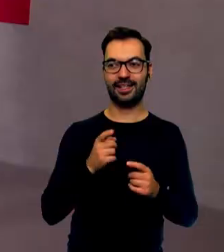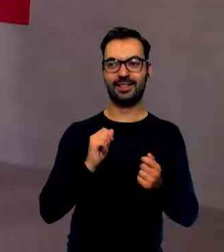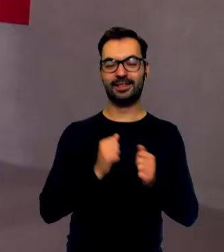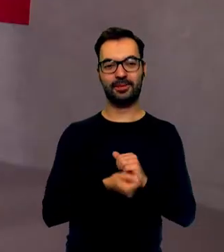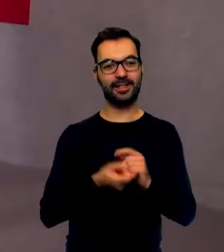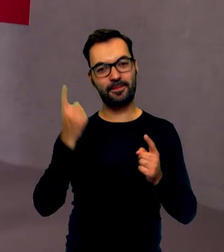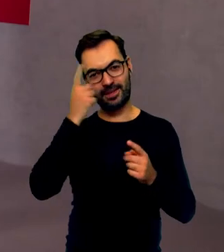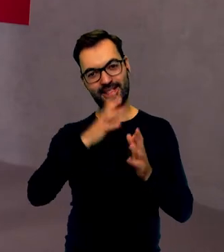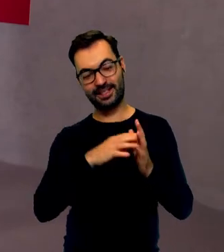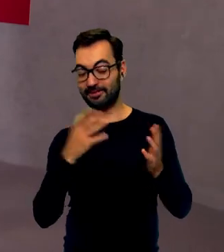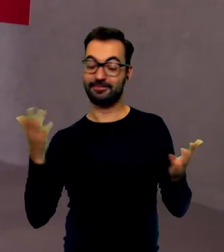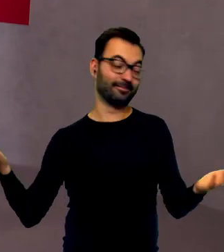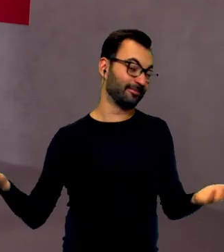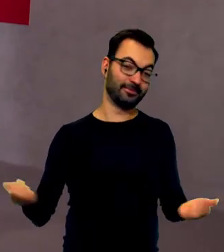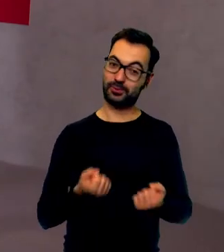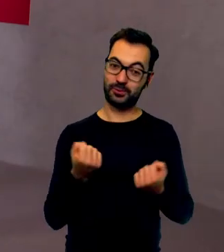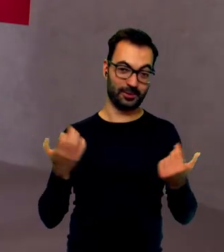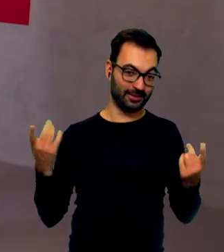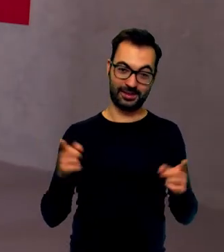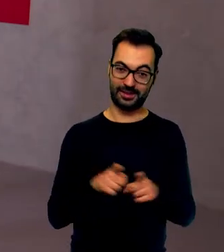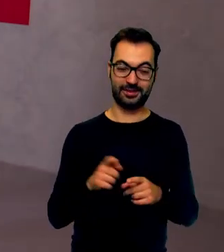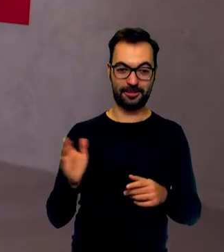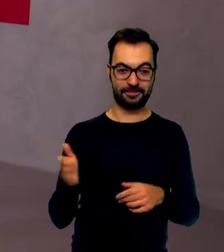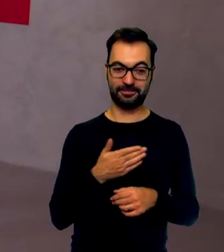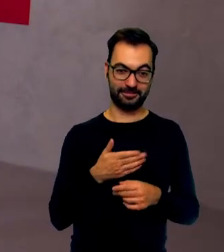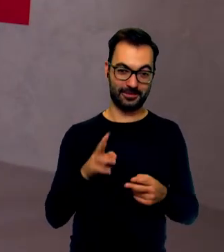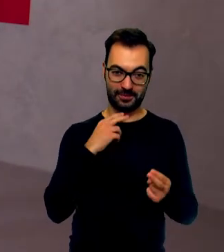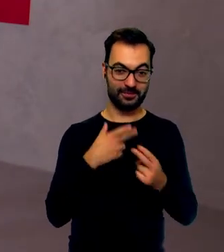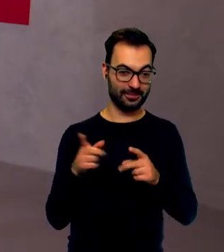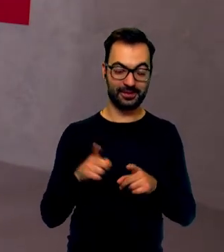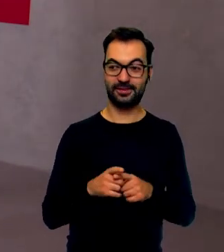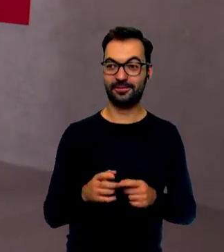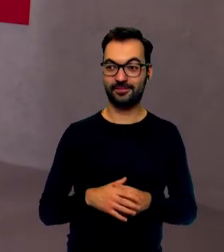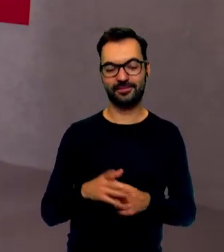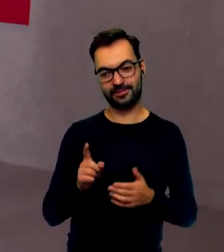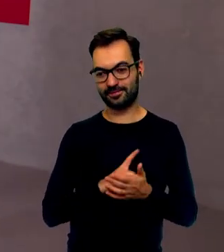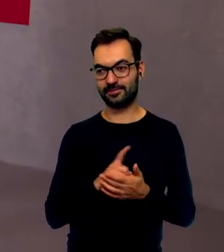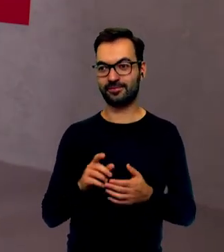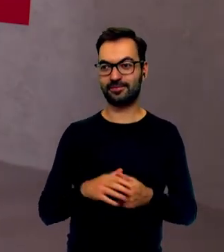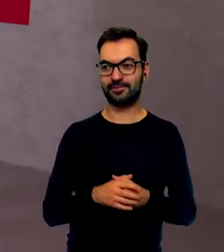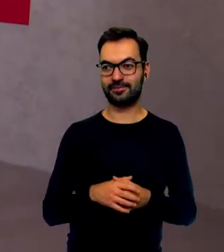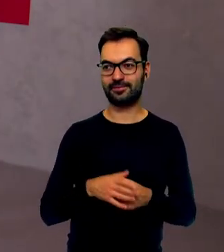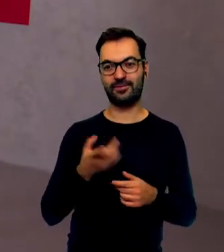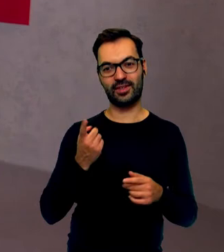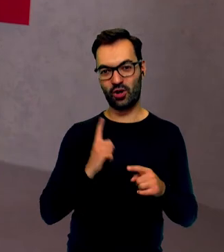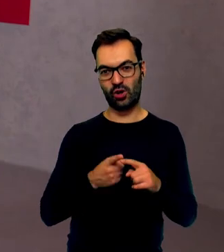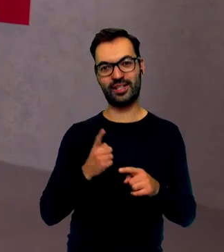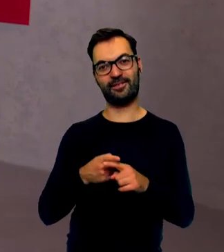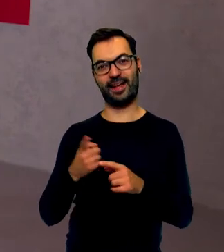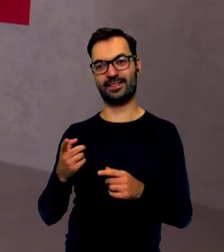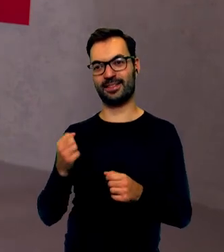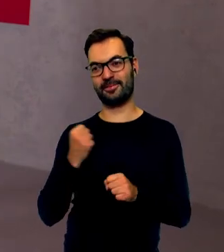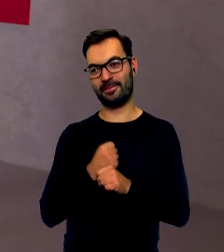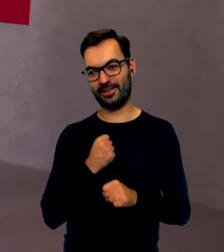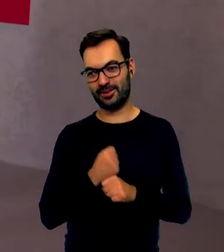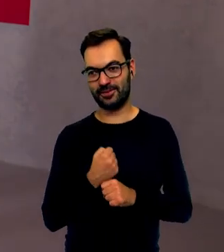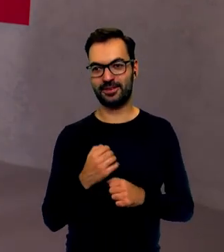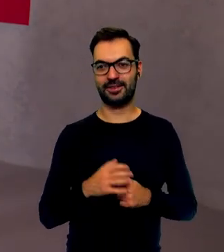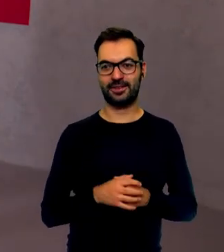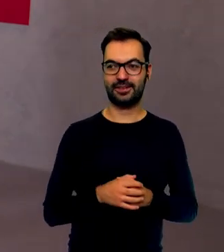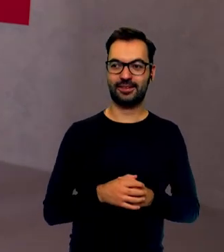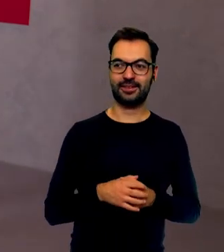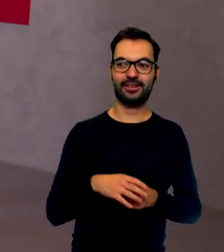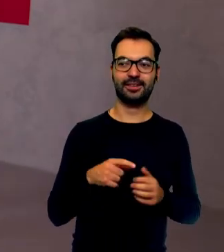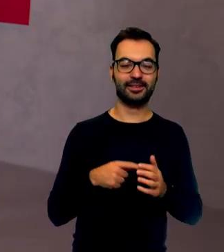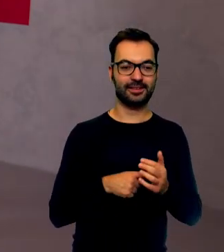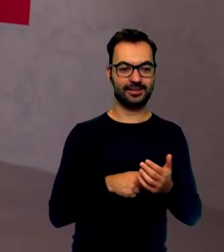zmieniać schematy myślenia, więc słuchaj, tu jest ping-pong taki. No zaryzykuj. Nie wiem, może konsekwencje, może pracowitość. No